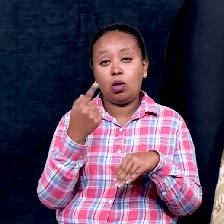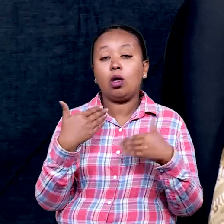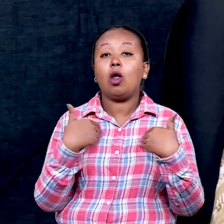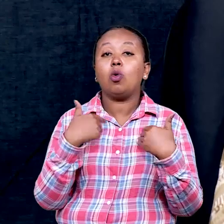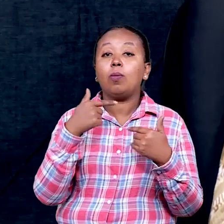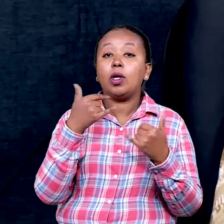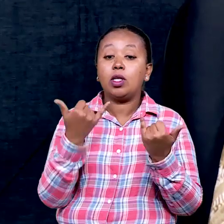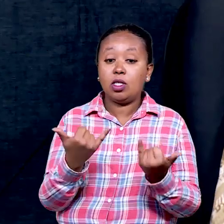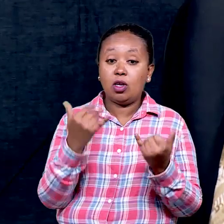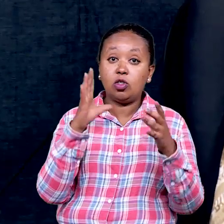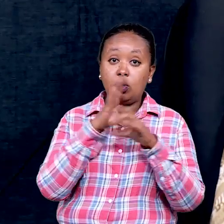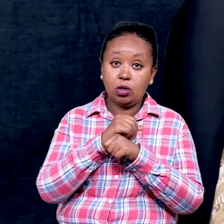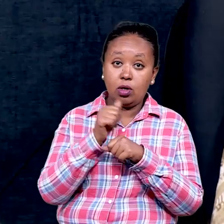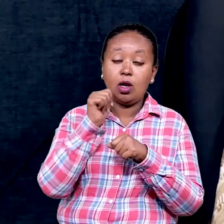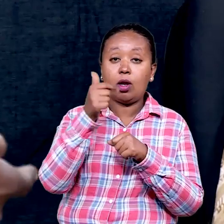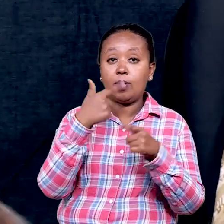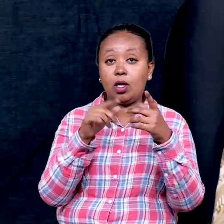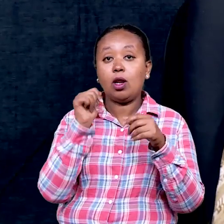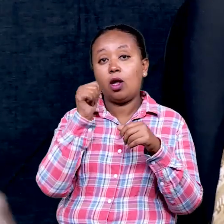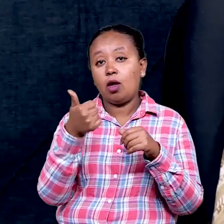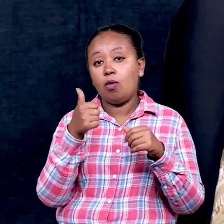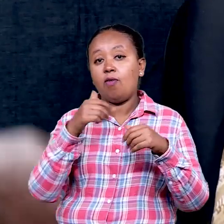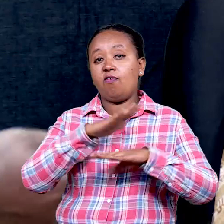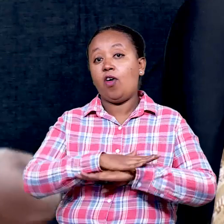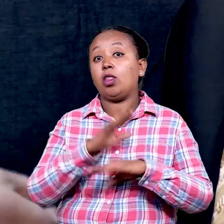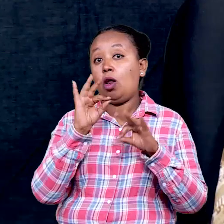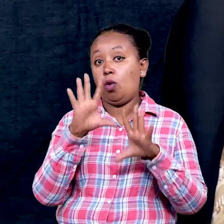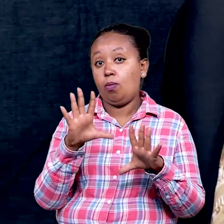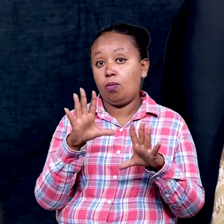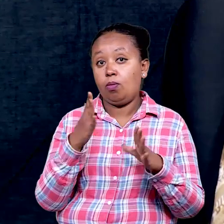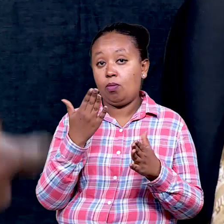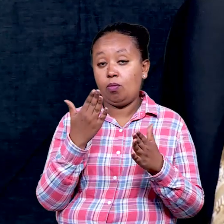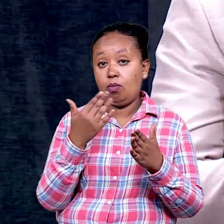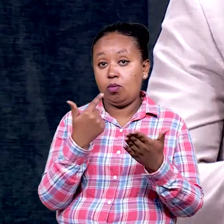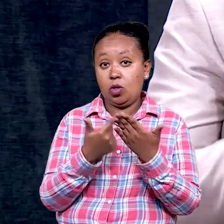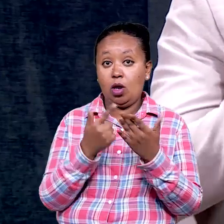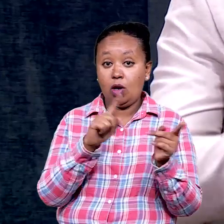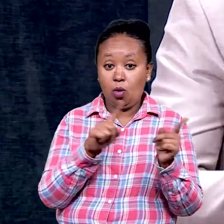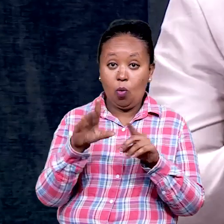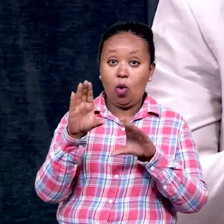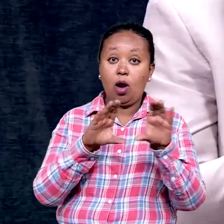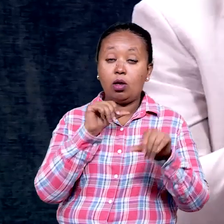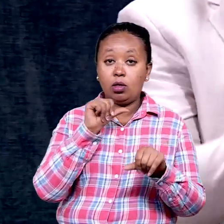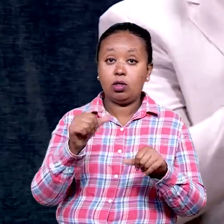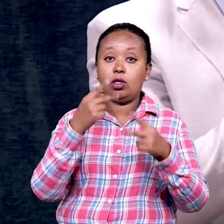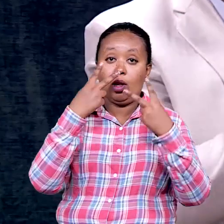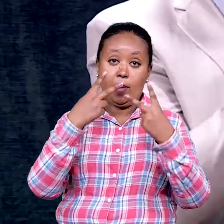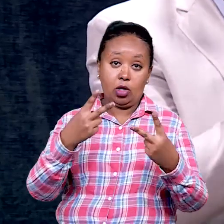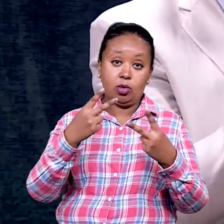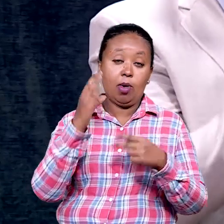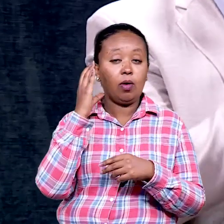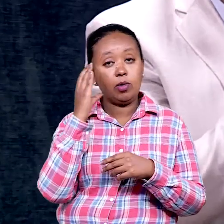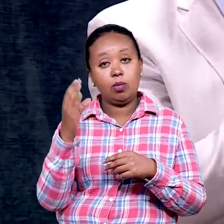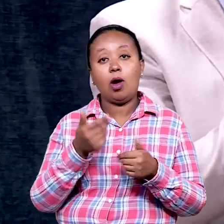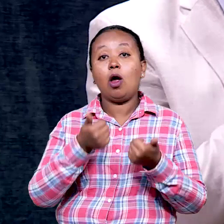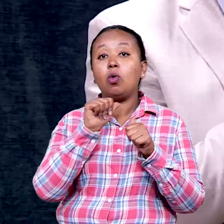ሁሌ ያሉበት። የዛሬን ሲጨርስ የነገ ይመጣበታል። የነገ ሲመጣ ፋታም የለውም የሚዲያ ስራ እንደሚታወቀው። ያን ደግሞ ካላደረሽ ተመልካችም